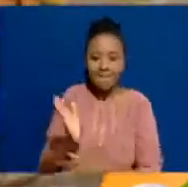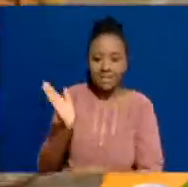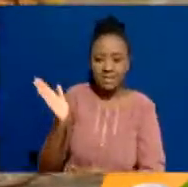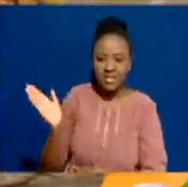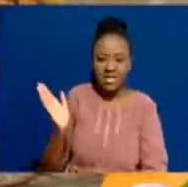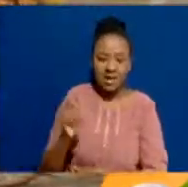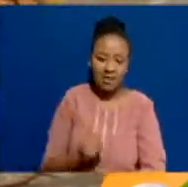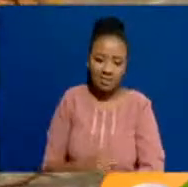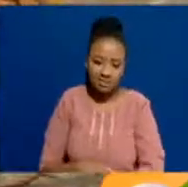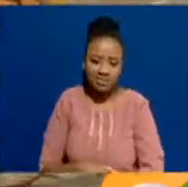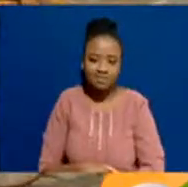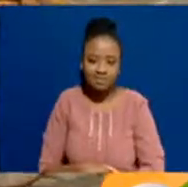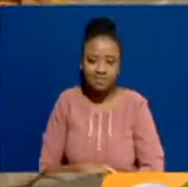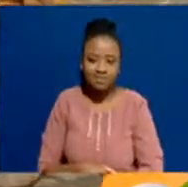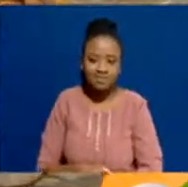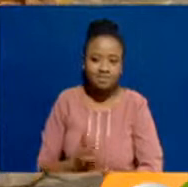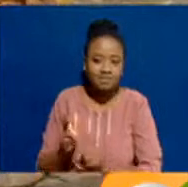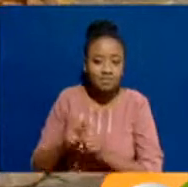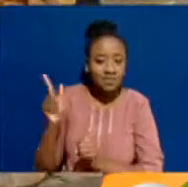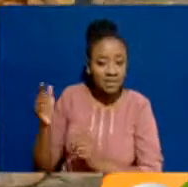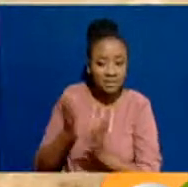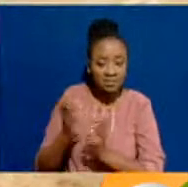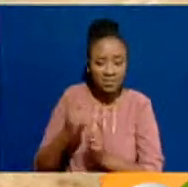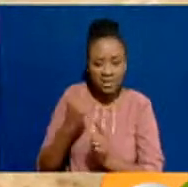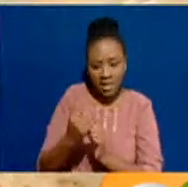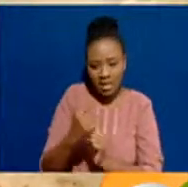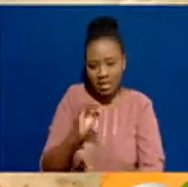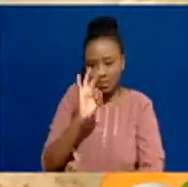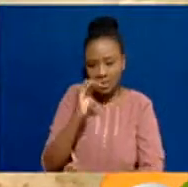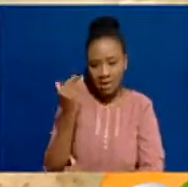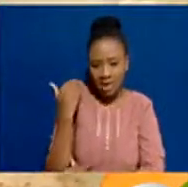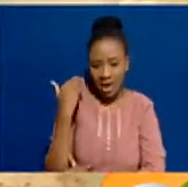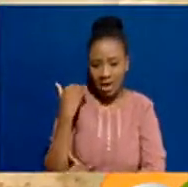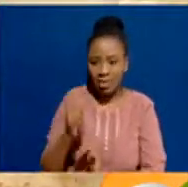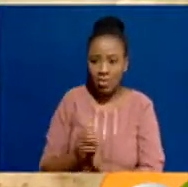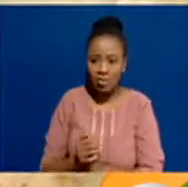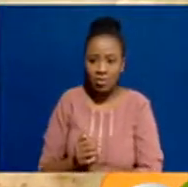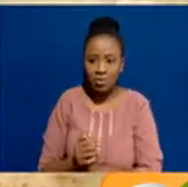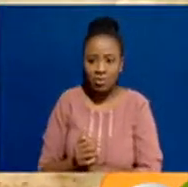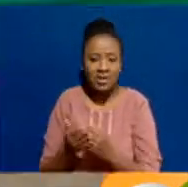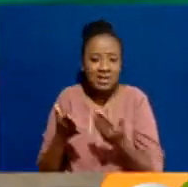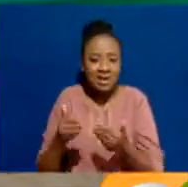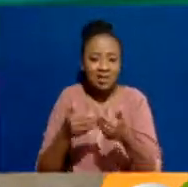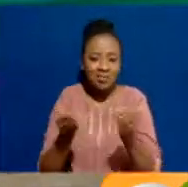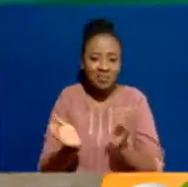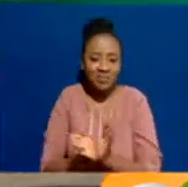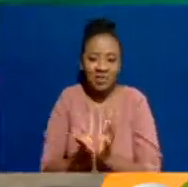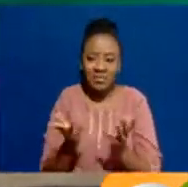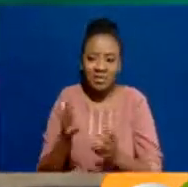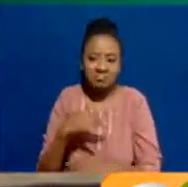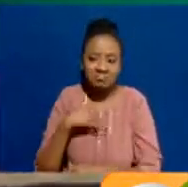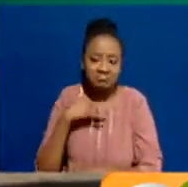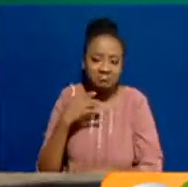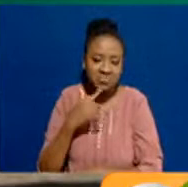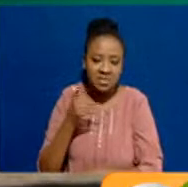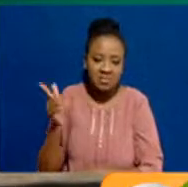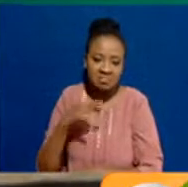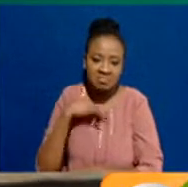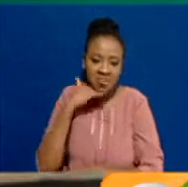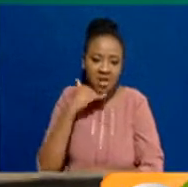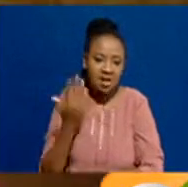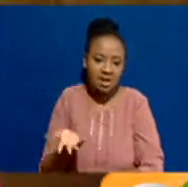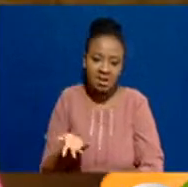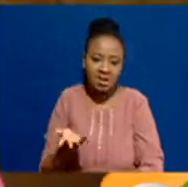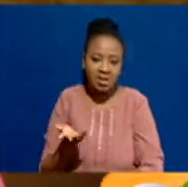ya Londiani. Alianza biashara hiyo miaka 3 iliyopita na sasa familia hii imempoteza